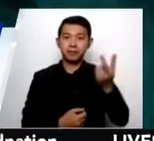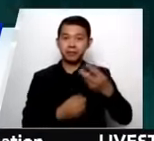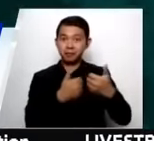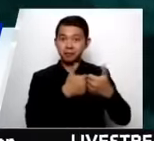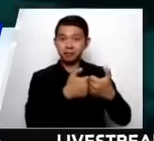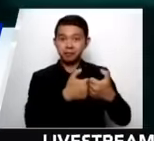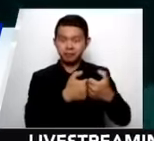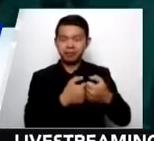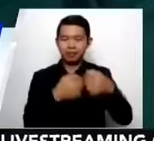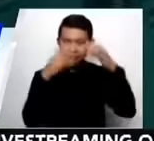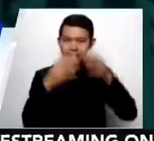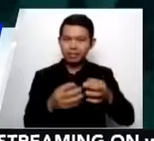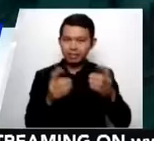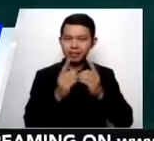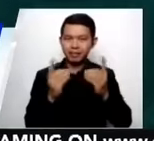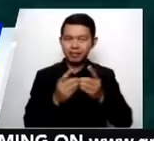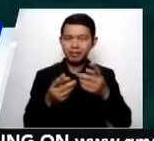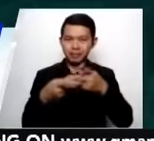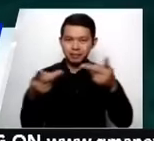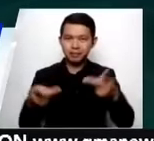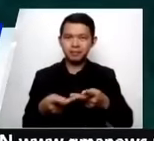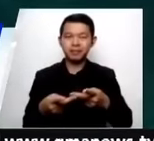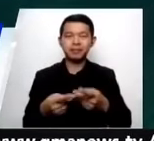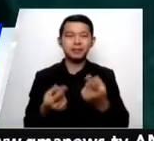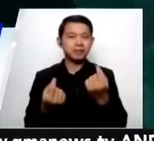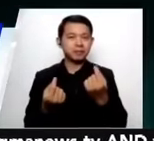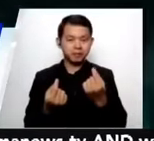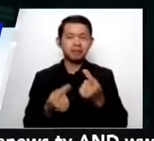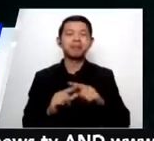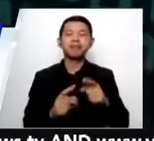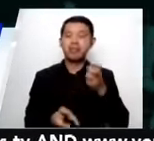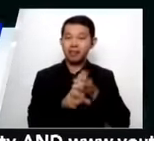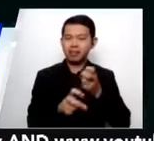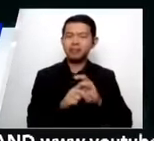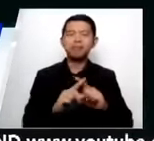kaba, edinaan na sa tawa.